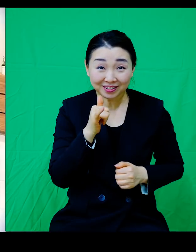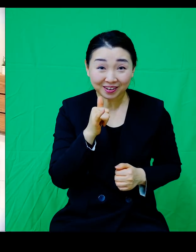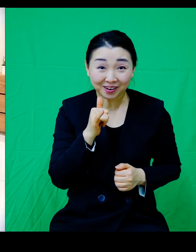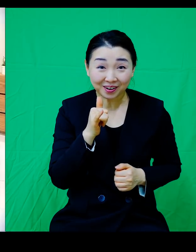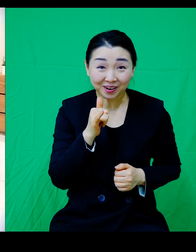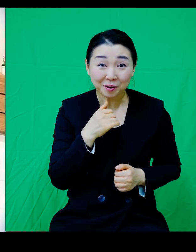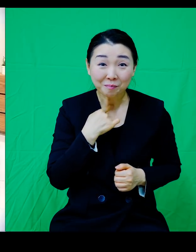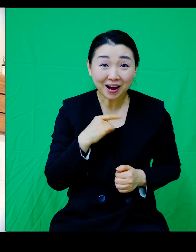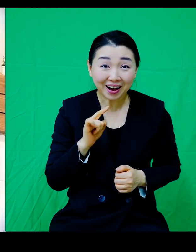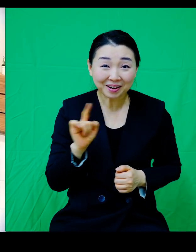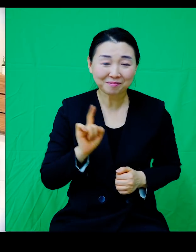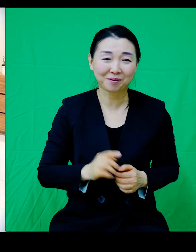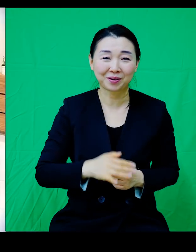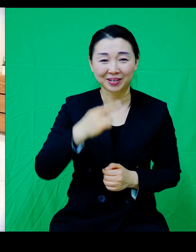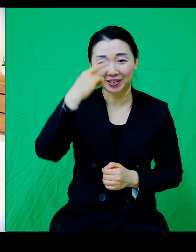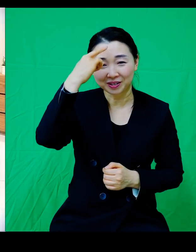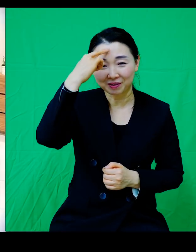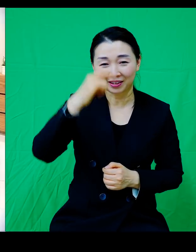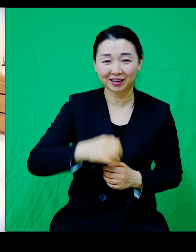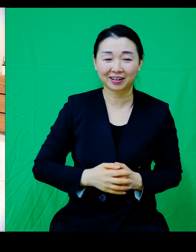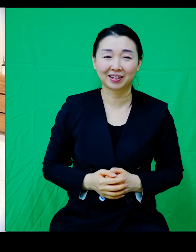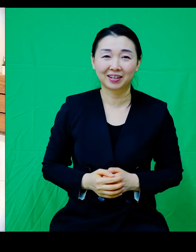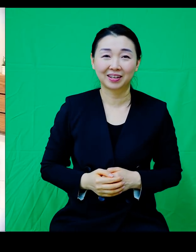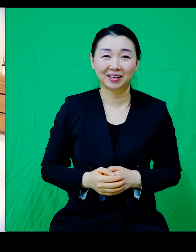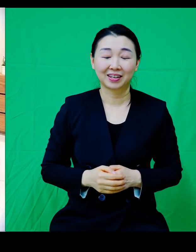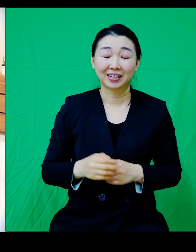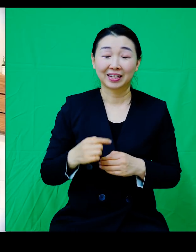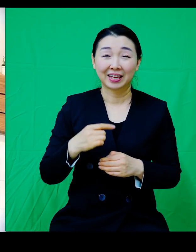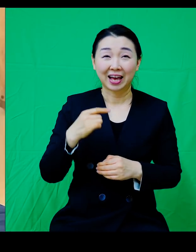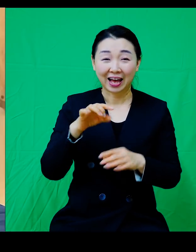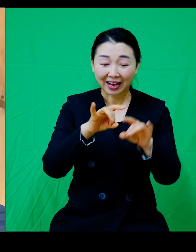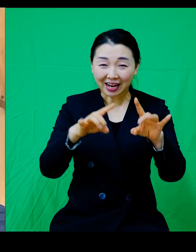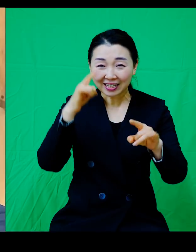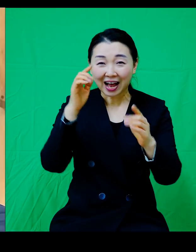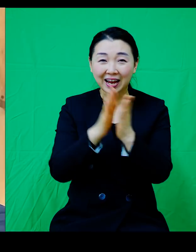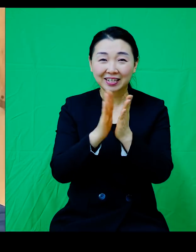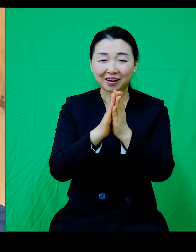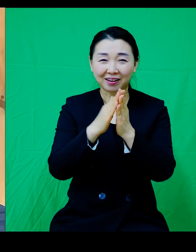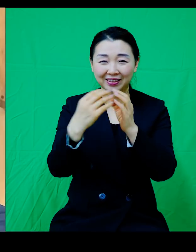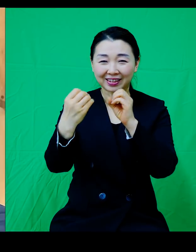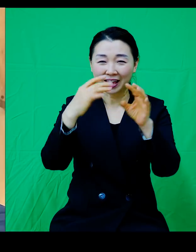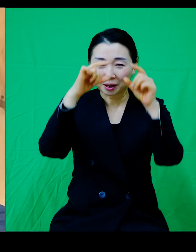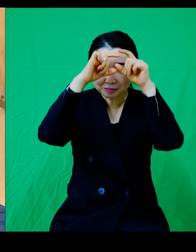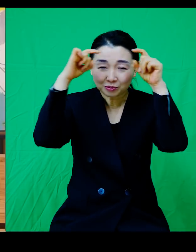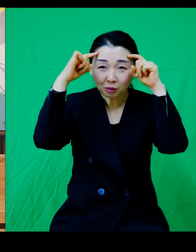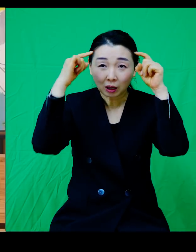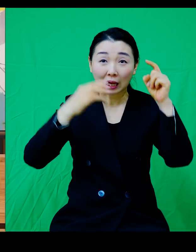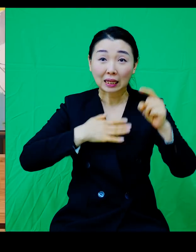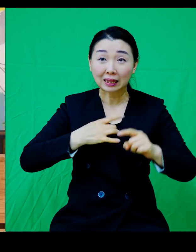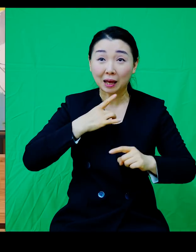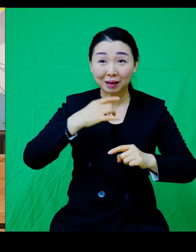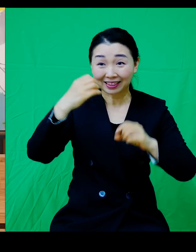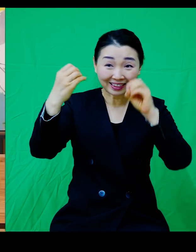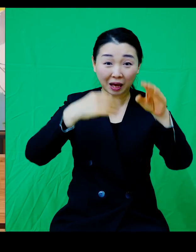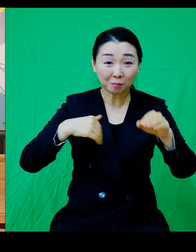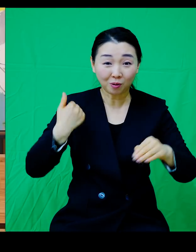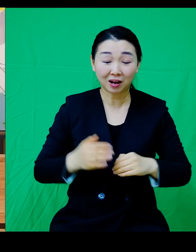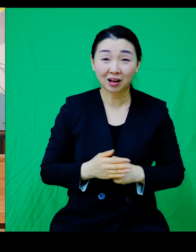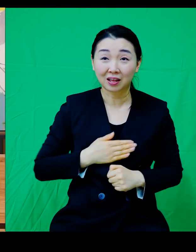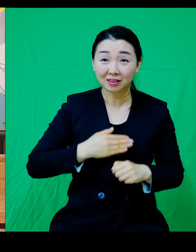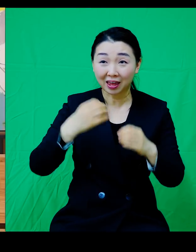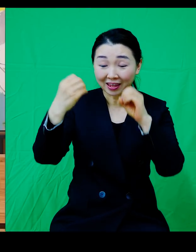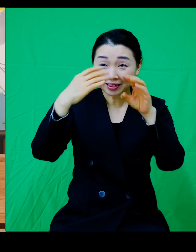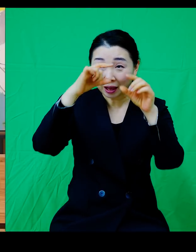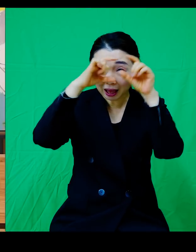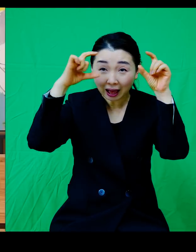게임들 해보셨어요? 그 이마에다가 각자 답을 이렇게 붙여요. 그리고 게임을 해요. 나만 내 답을